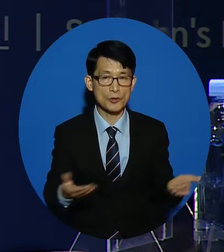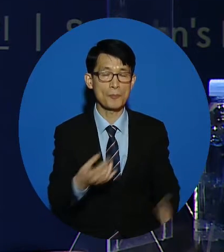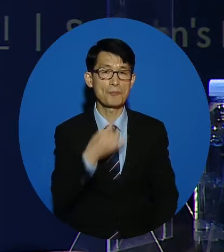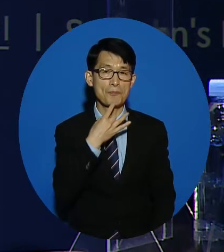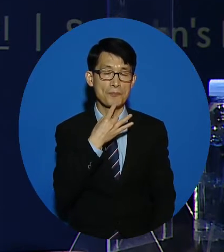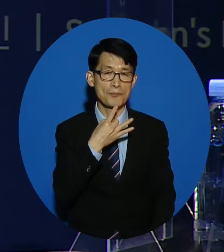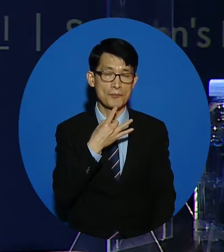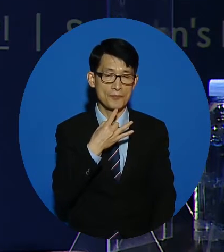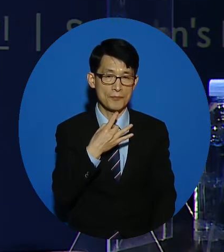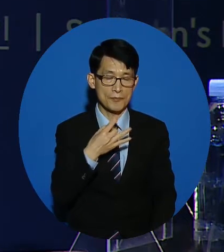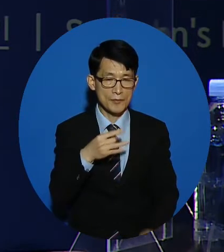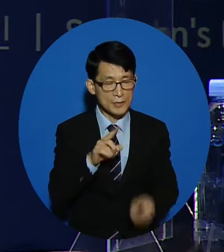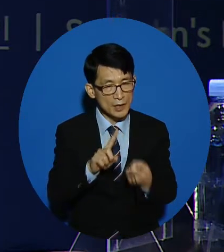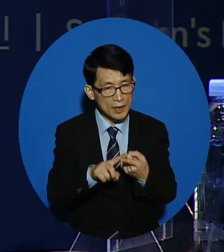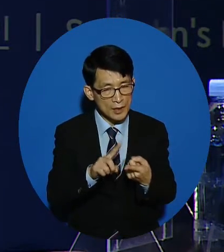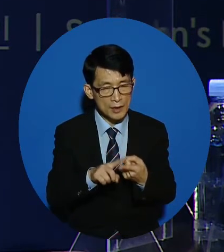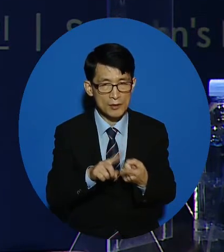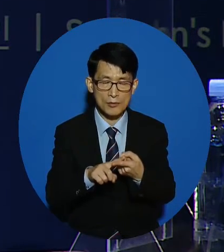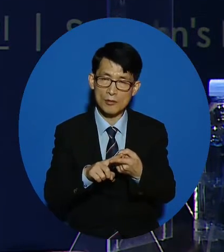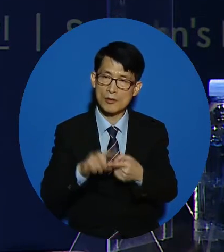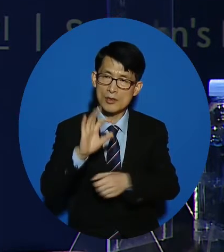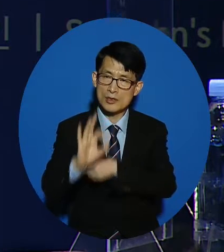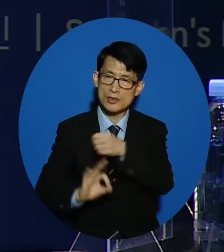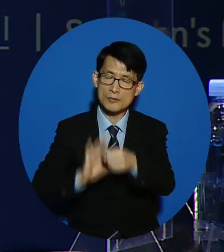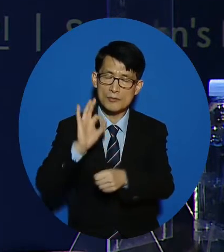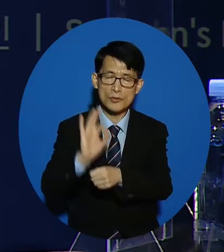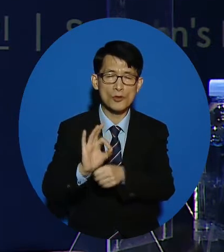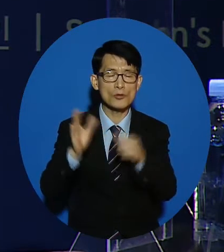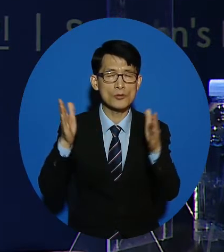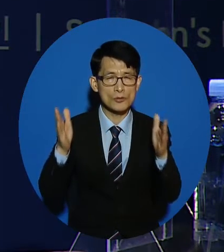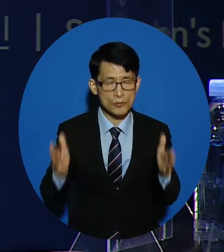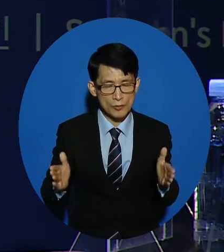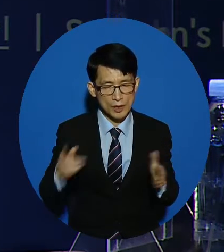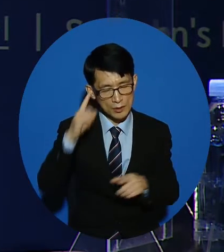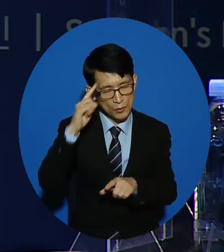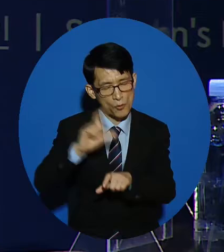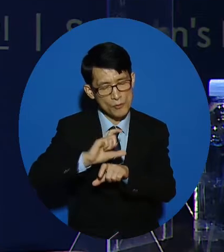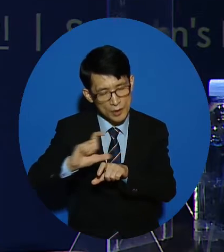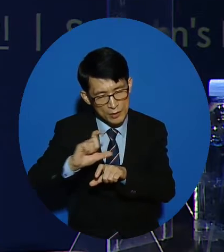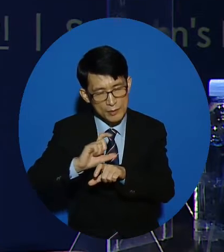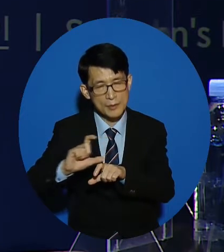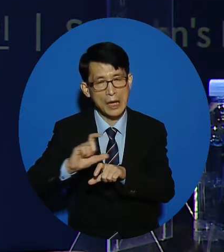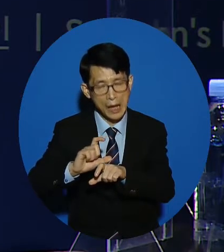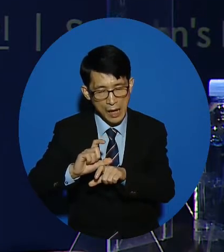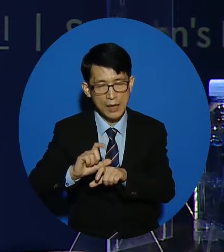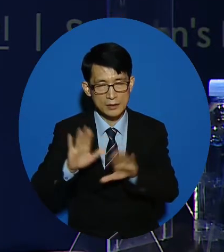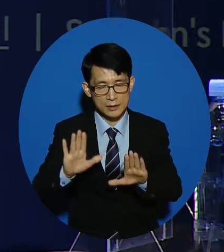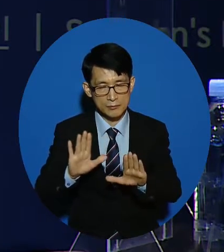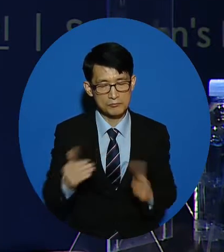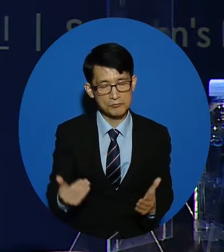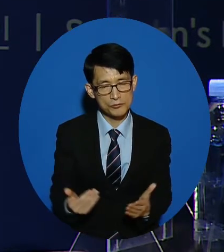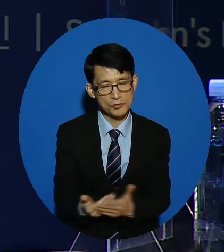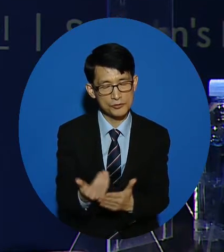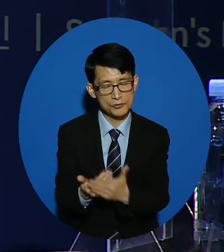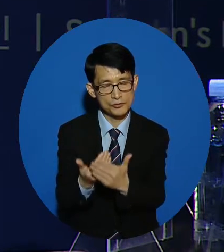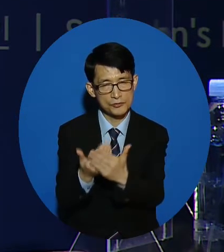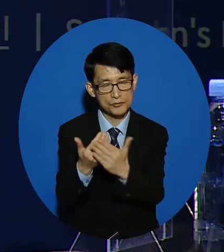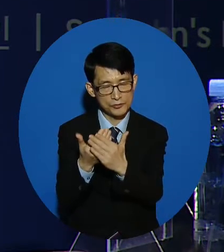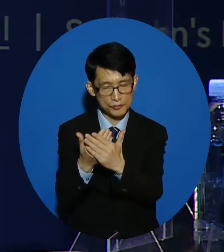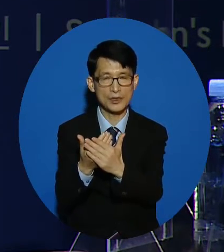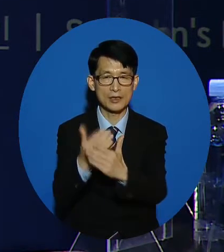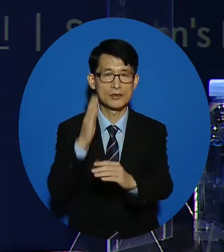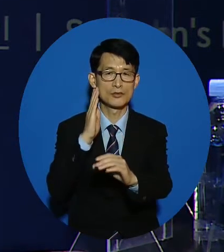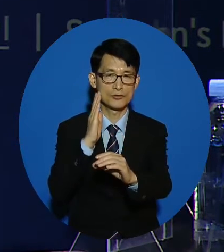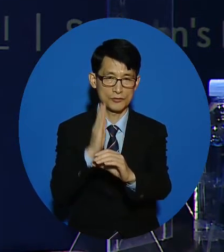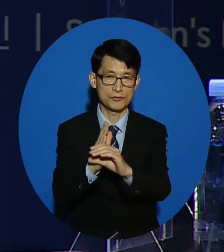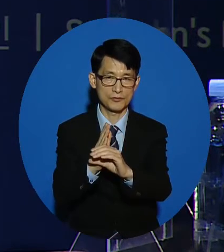개관 10년이 걸리면서 이제 완벽하게 구축을 하고 있다 이렇게